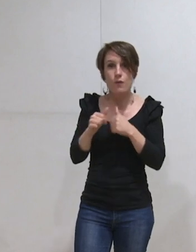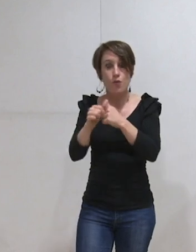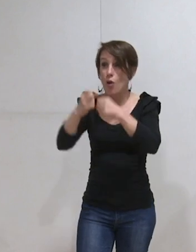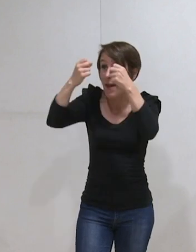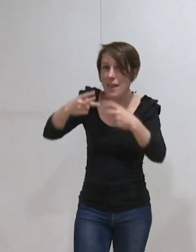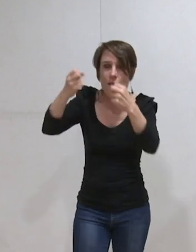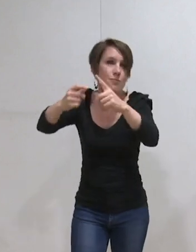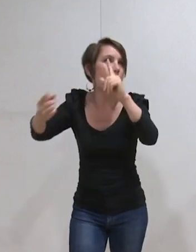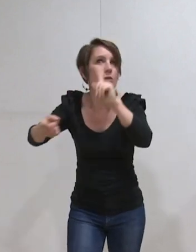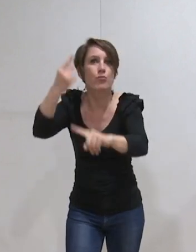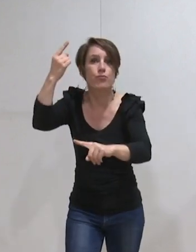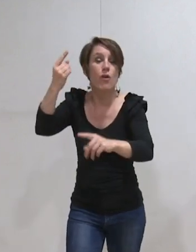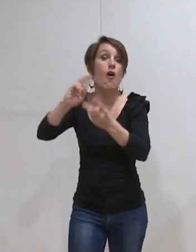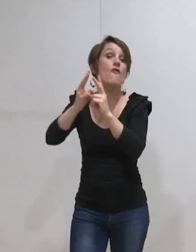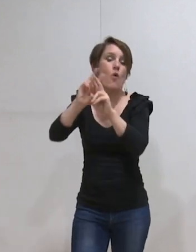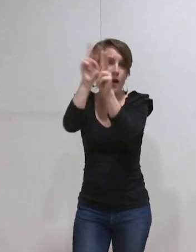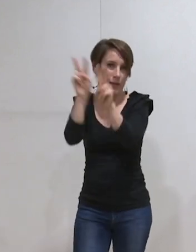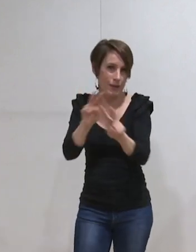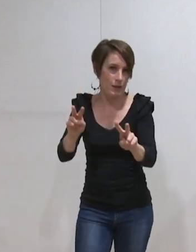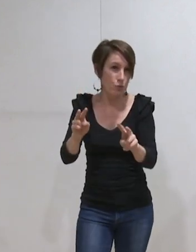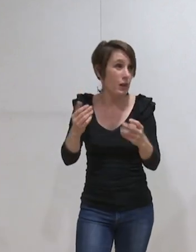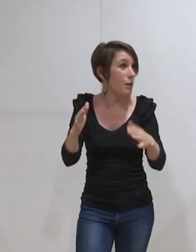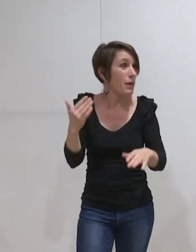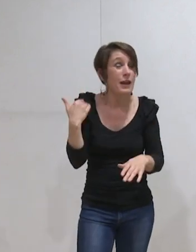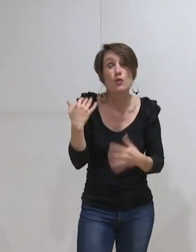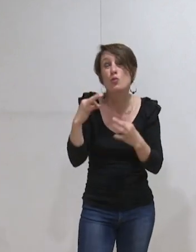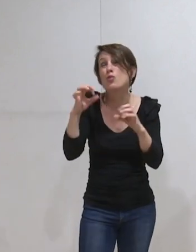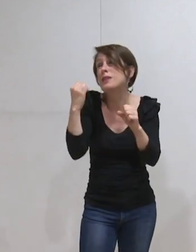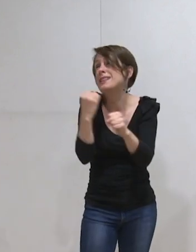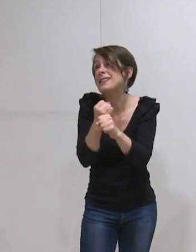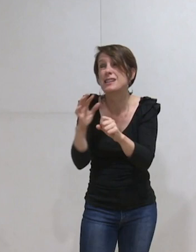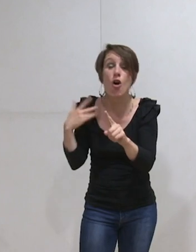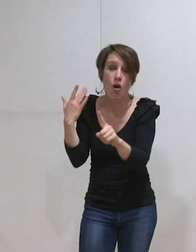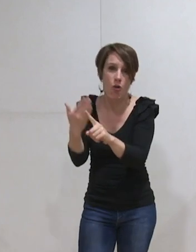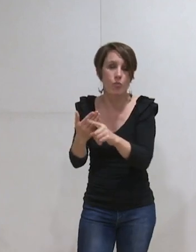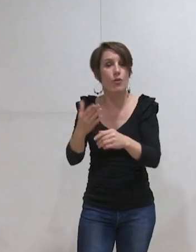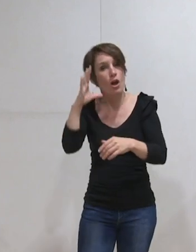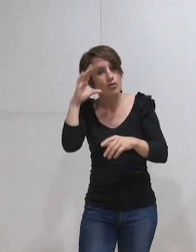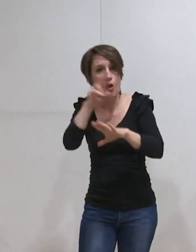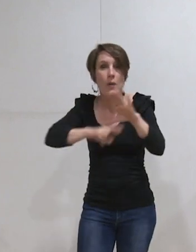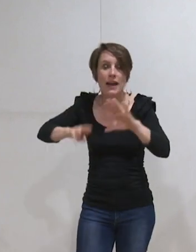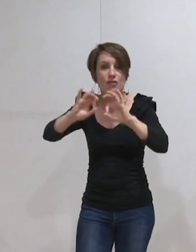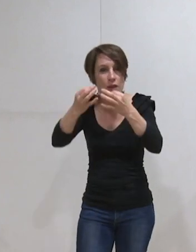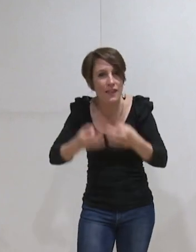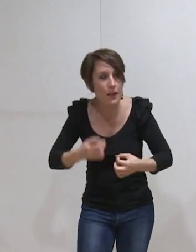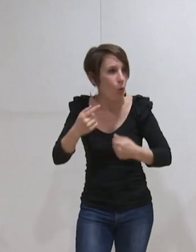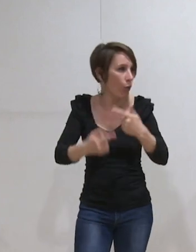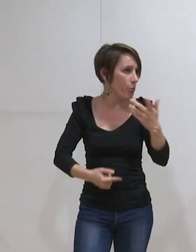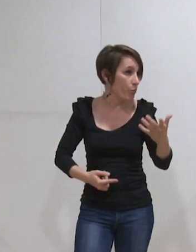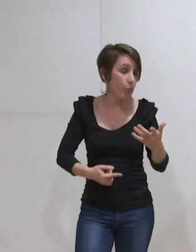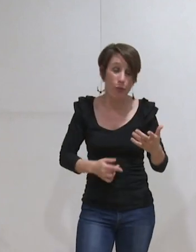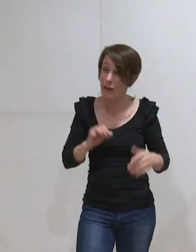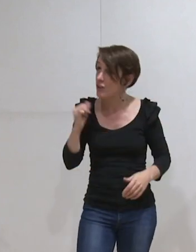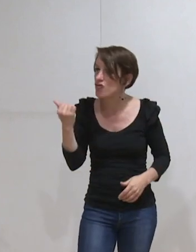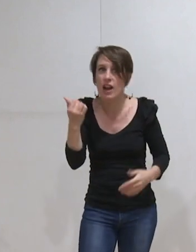Internationale ça fait 10 ans à travers x rapport Chambre régionale des compes mission d'information et cetera que chacun sait que